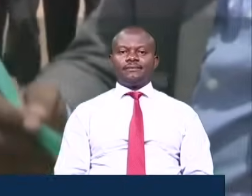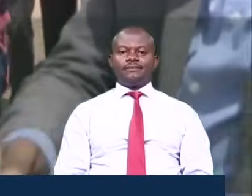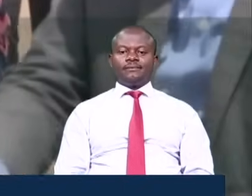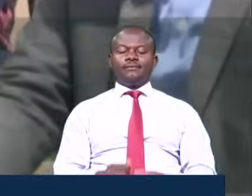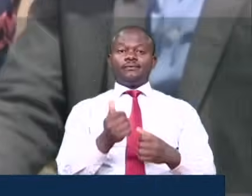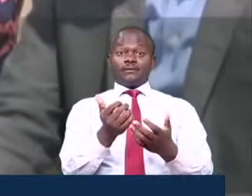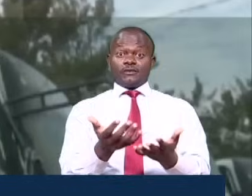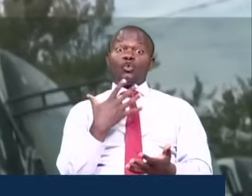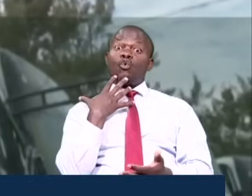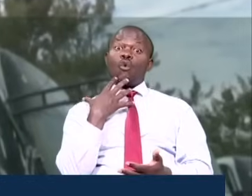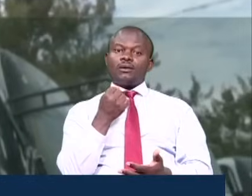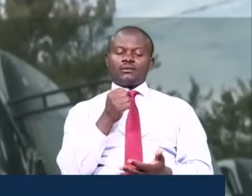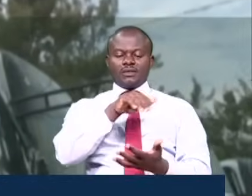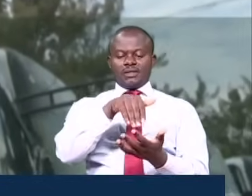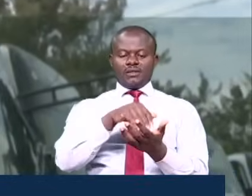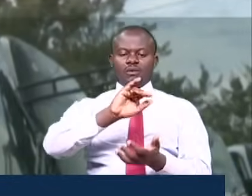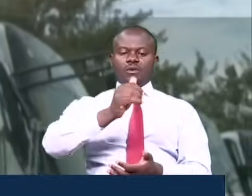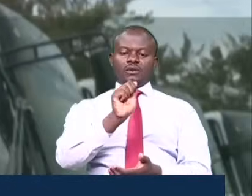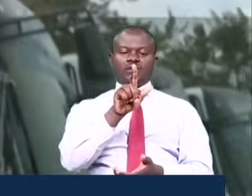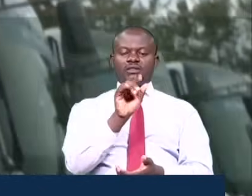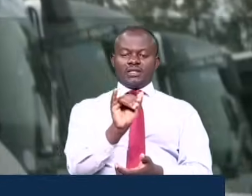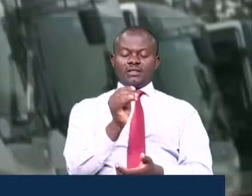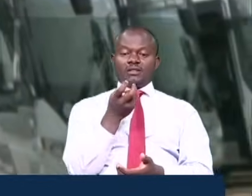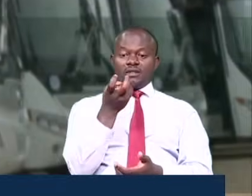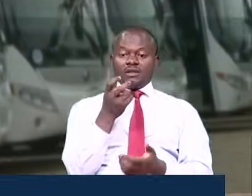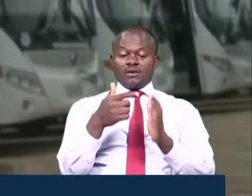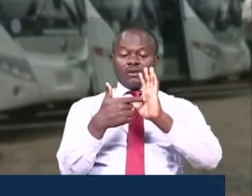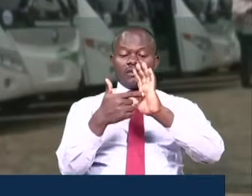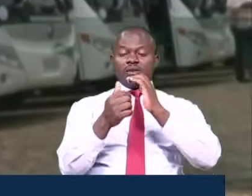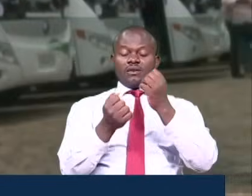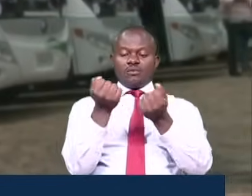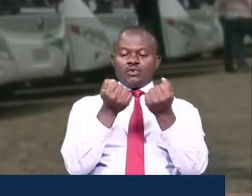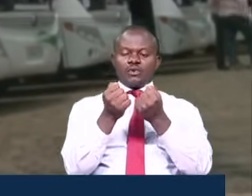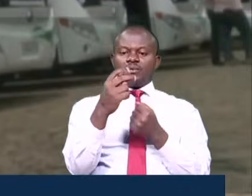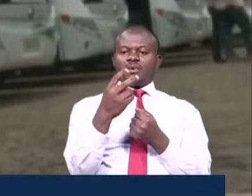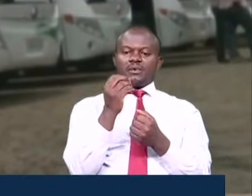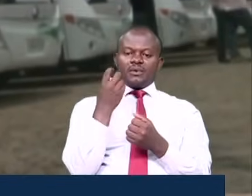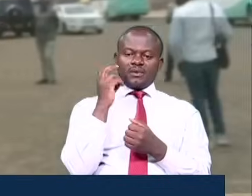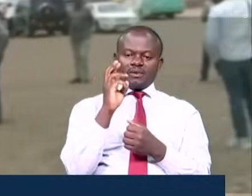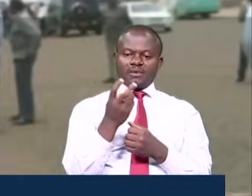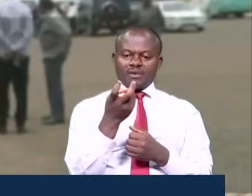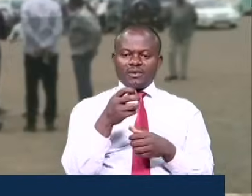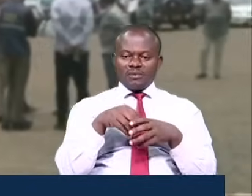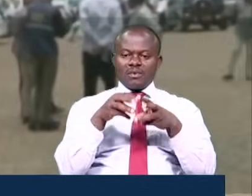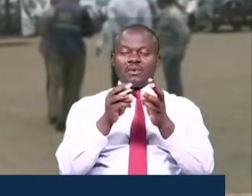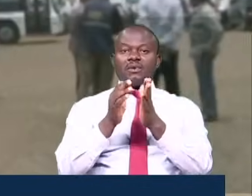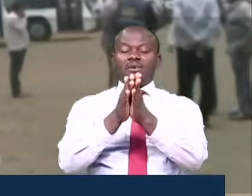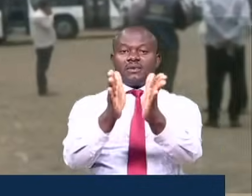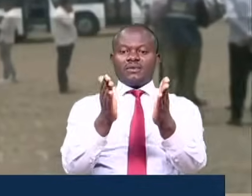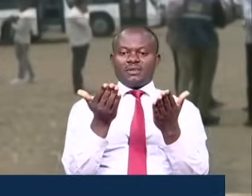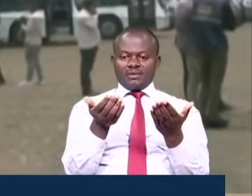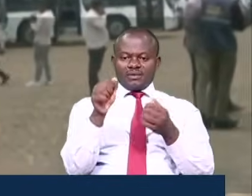kuri uyu wa gatanu ikigo cya Jali Transport cyamuritse kandi imodoka 20 zigiye kujya zitwara abagenzi mu buryo bwa rusange